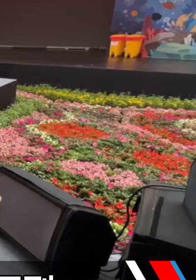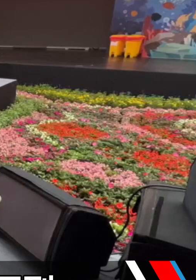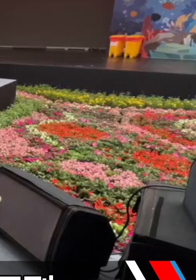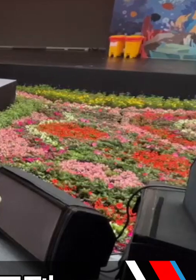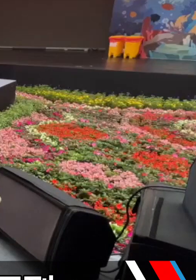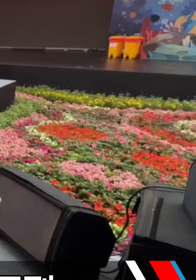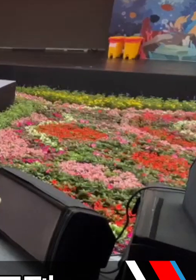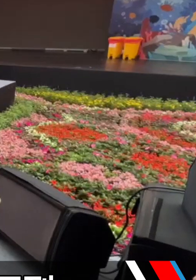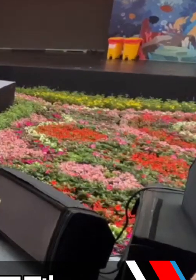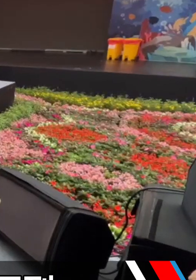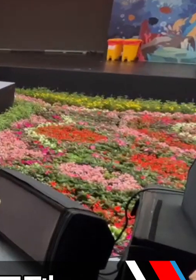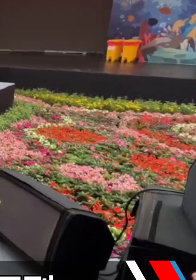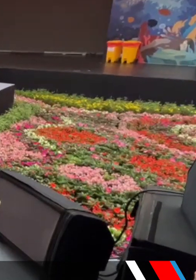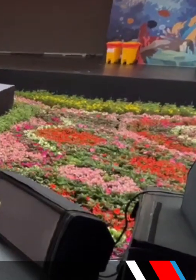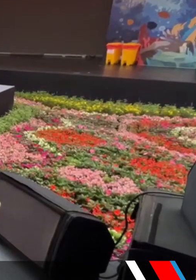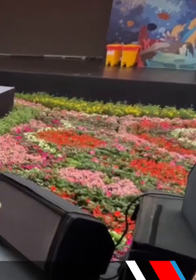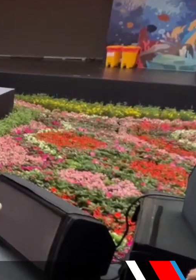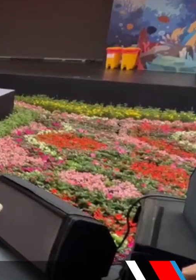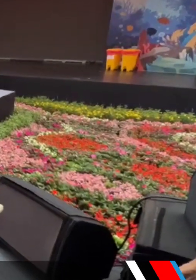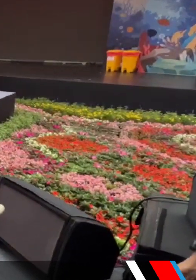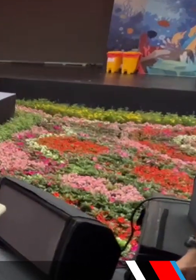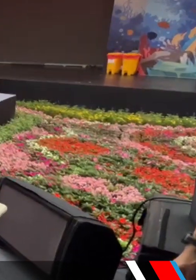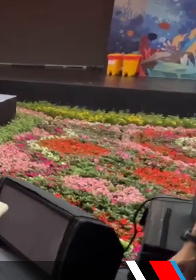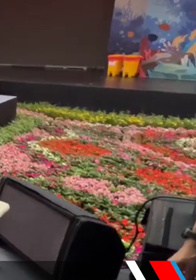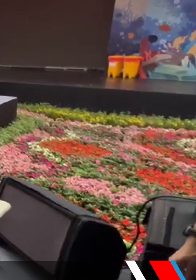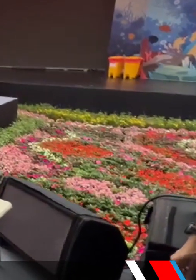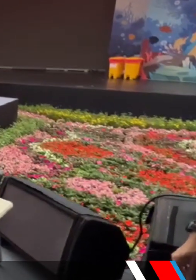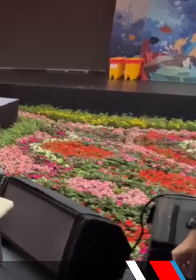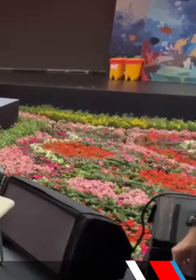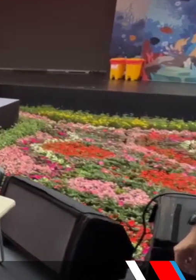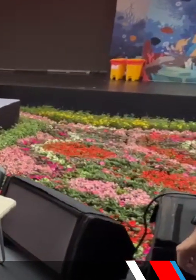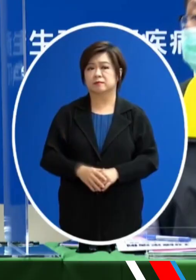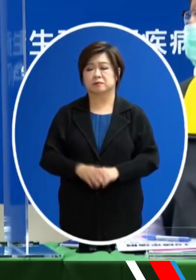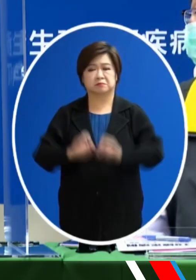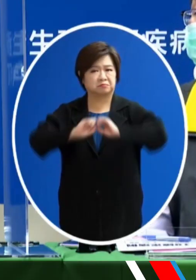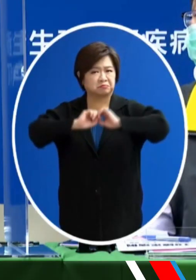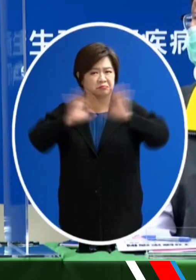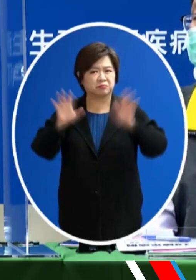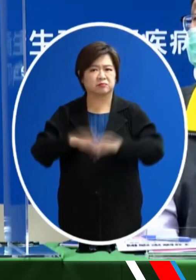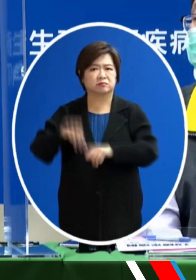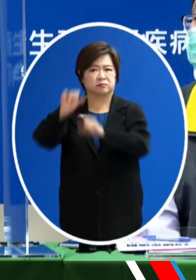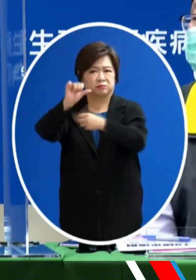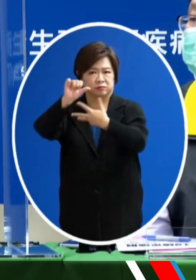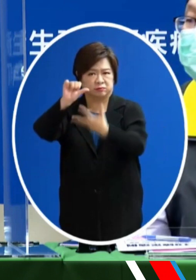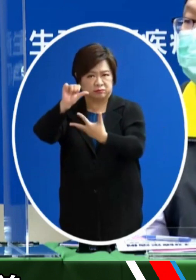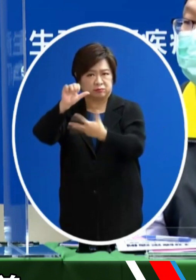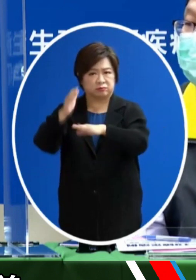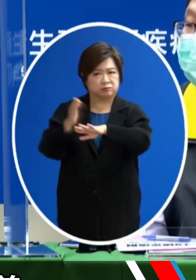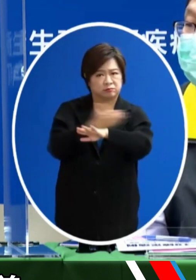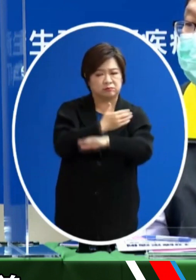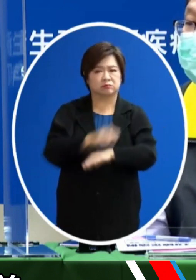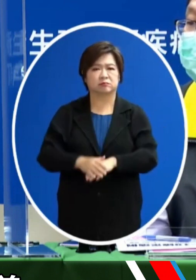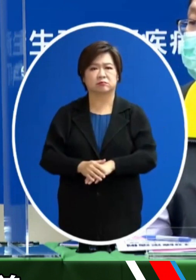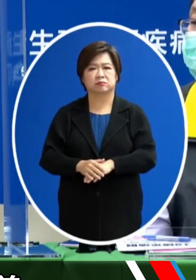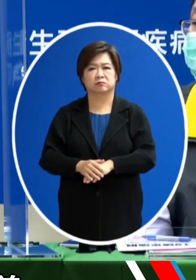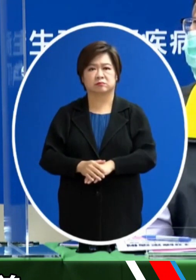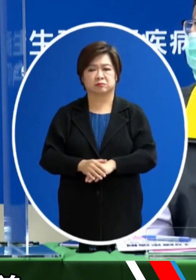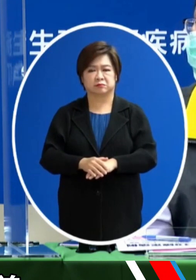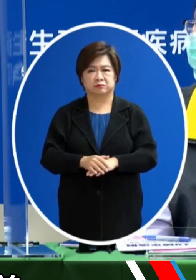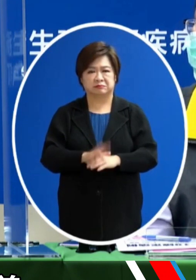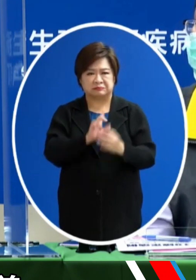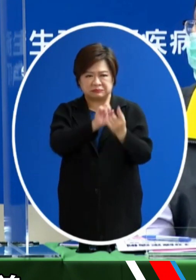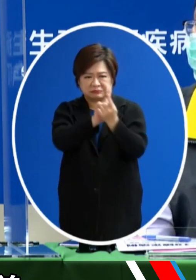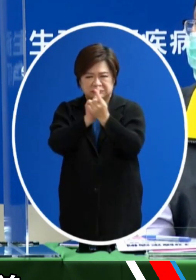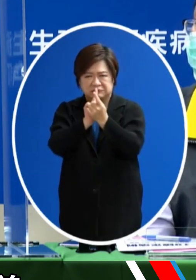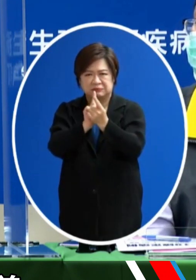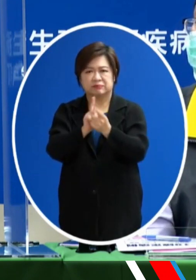众对自己是否遭到框列或是可不可以解隔还是要母撒撒。 从5月8号起，我密切接触者